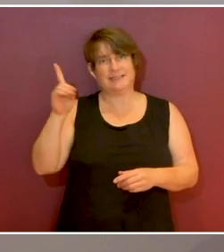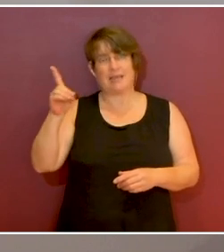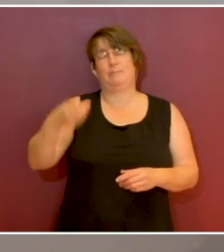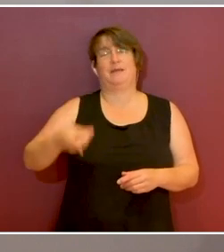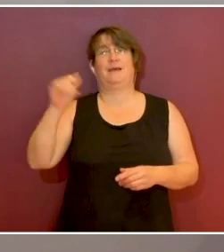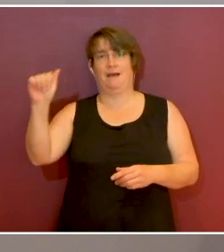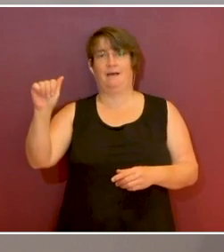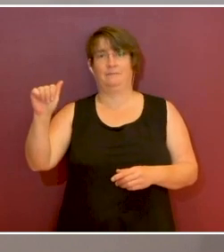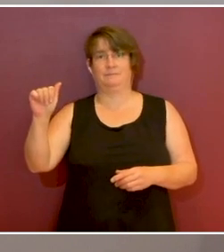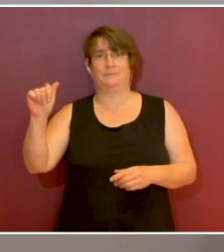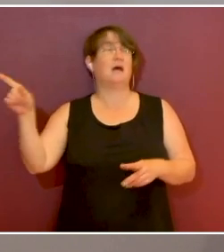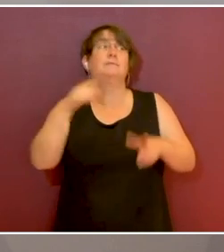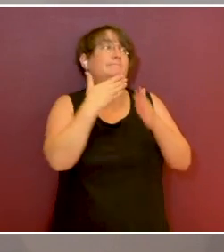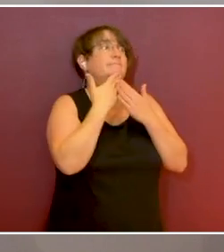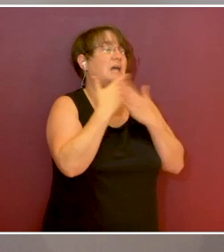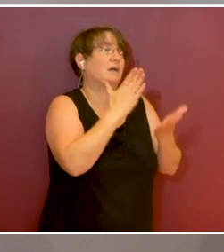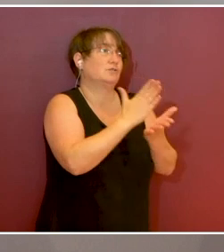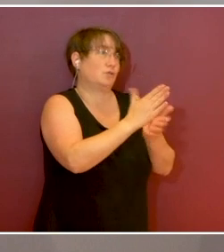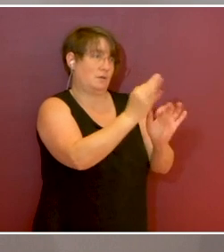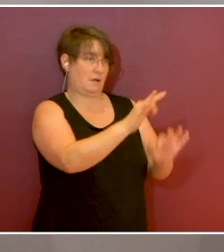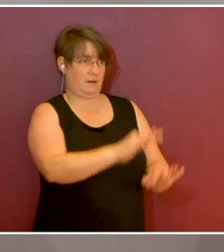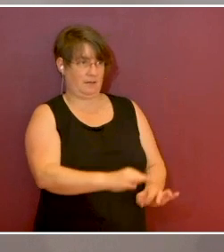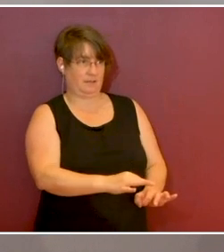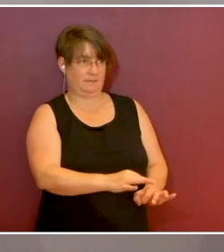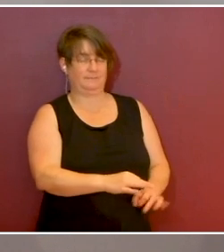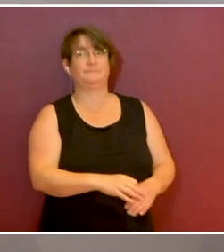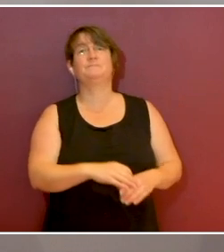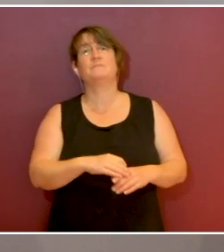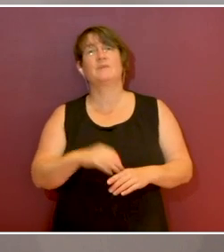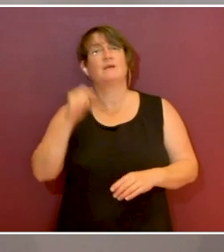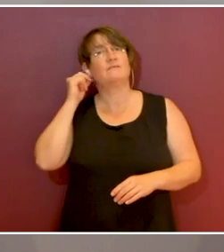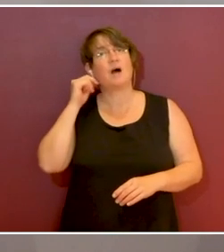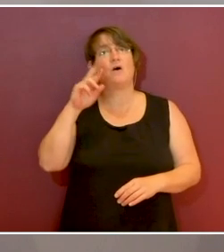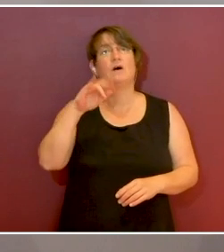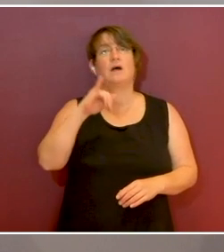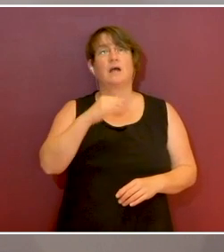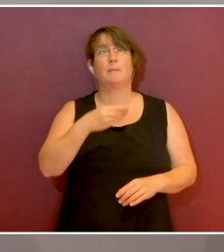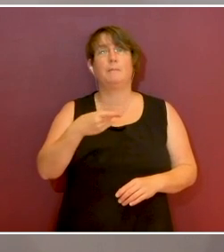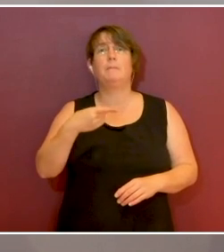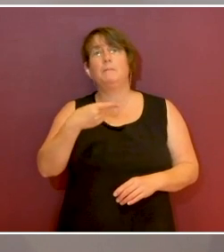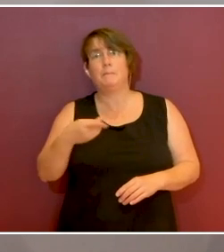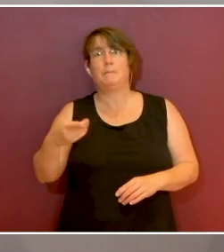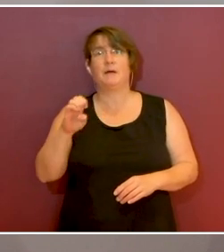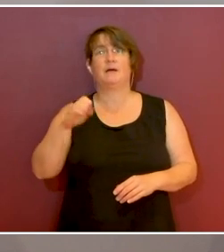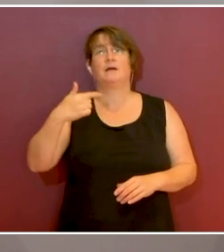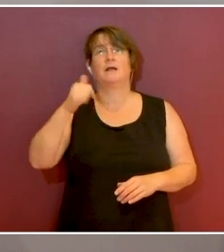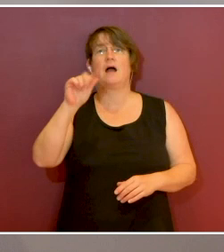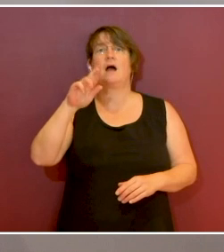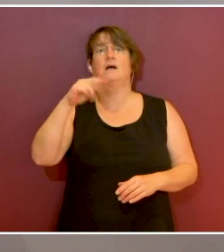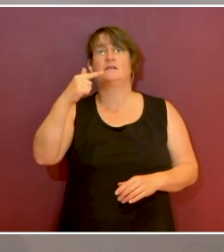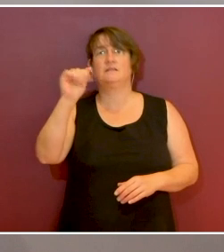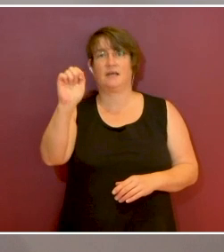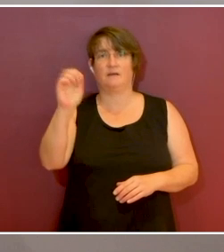Danke, es hat sich erledigt. Okay, dann gebe ich weiter an Frau Rippegarter von der FR. Frau Rippegarter? Ja,